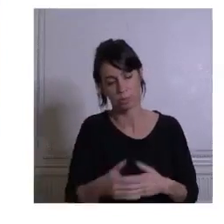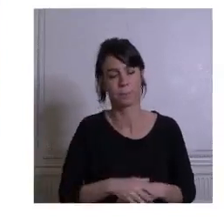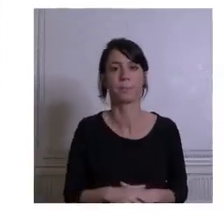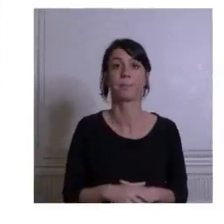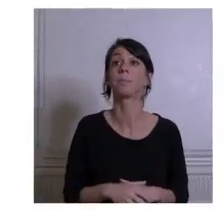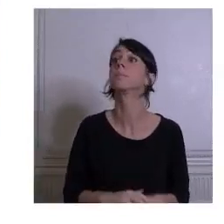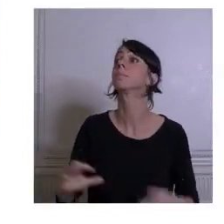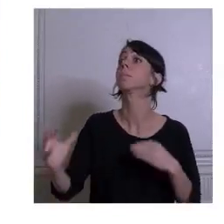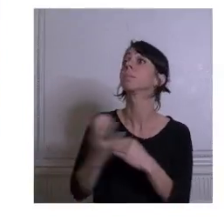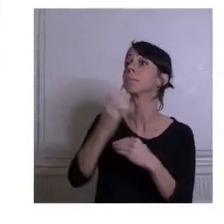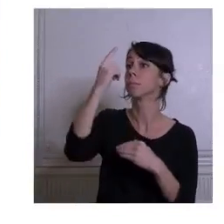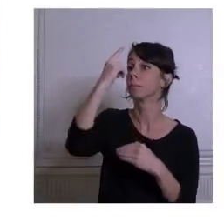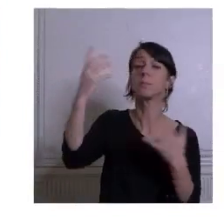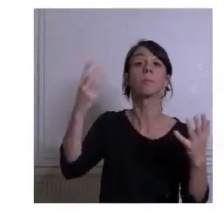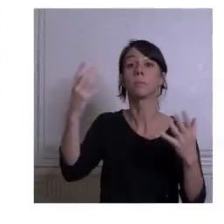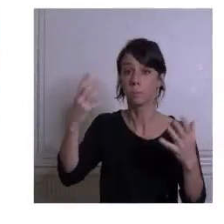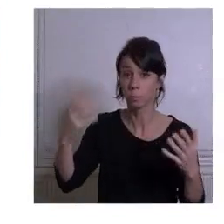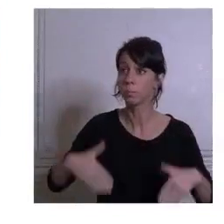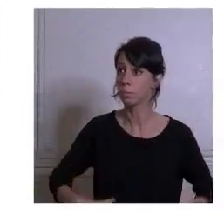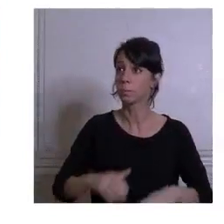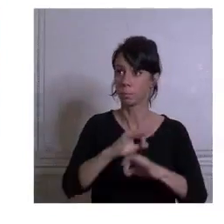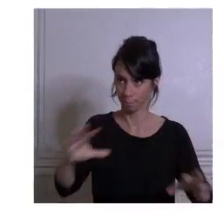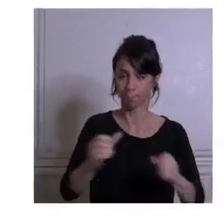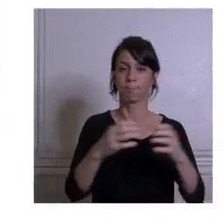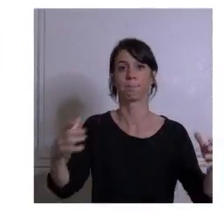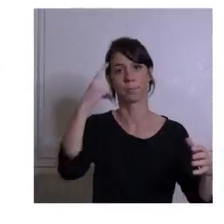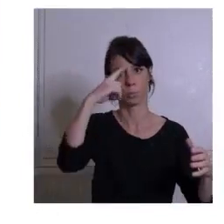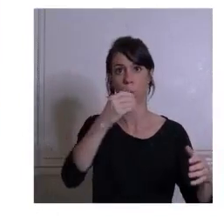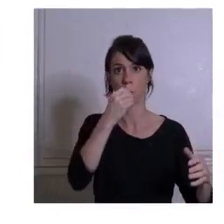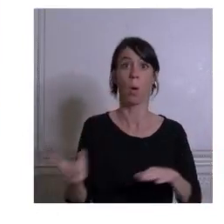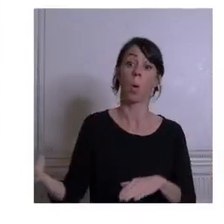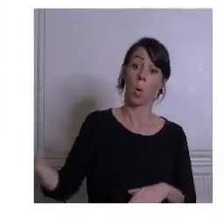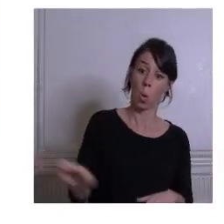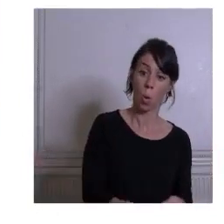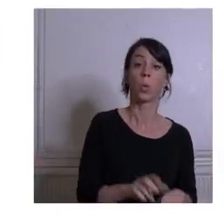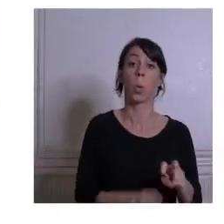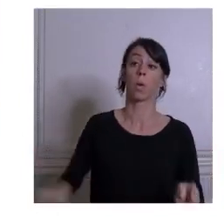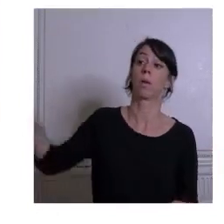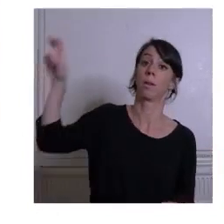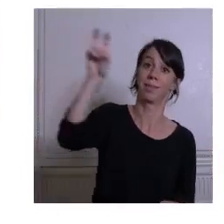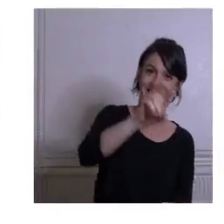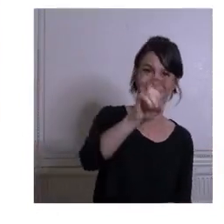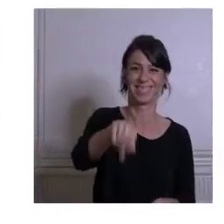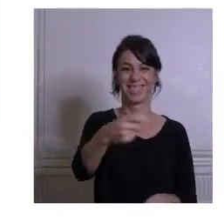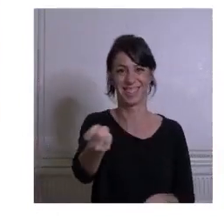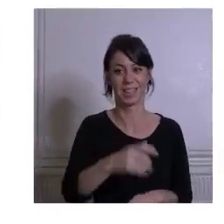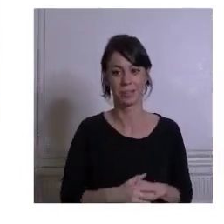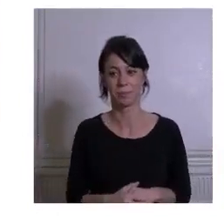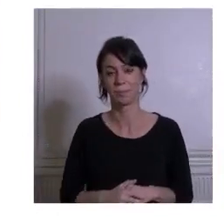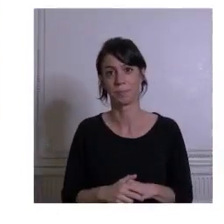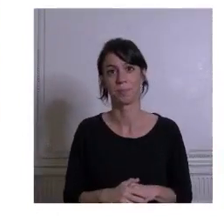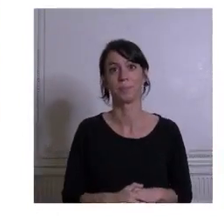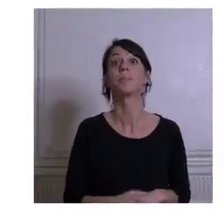Je vais vous proposer d'aller sur... Pardon, madame la secrétaire, sur la 25, s'il vous plaît. Ah, pardon. Délibération. Pardon. Monsieur le sénateur.